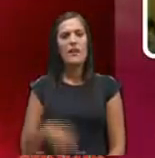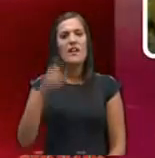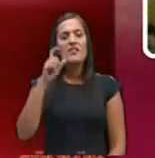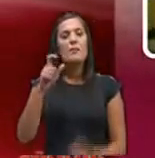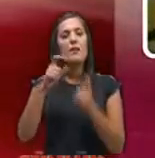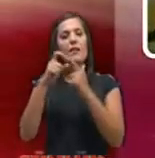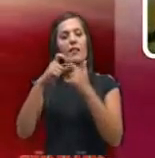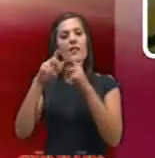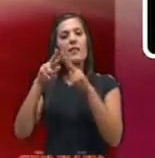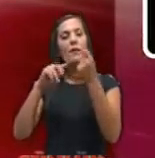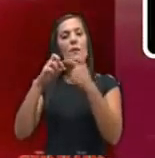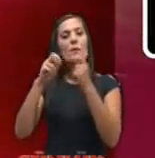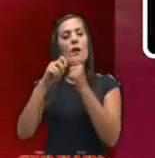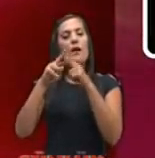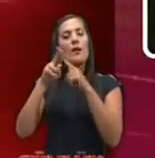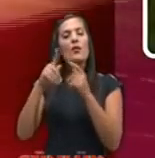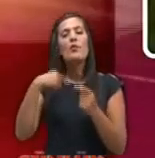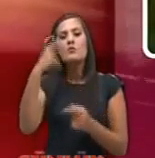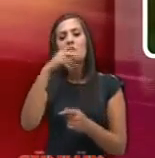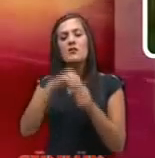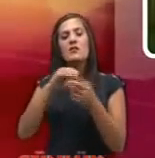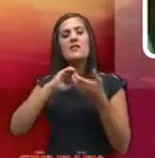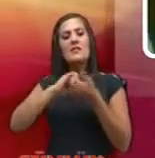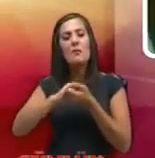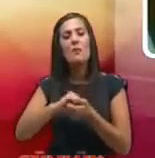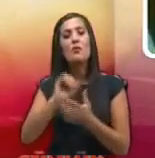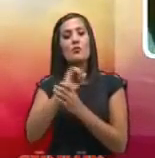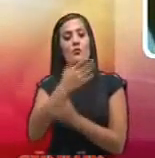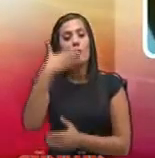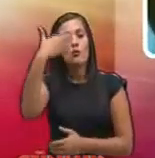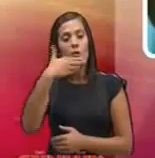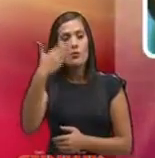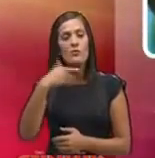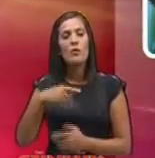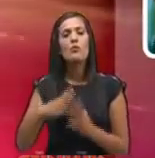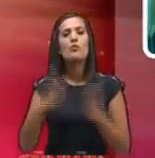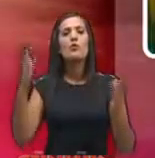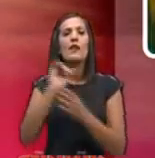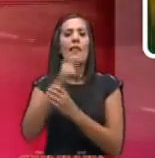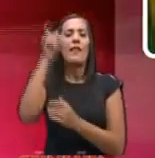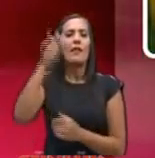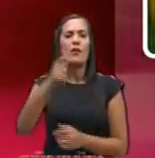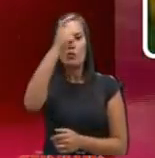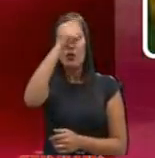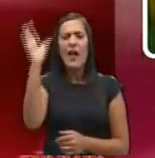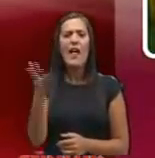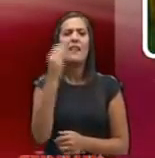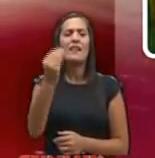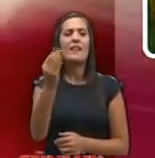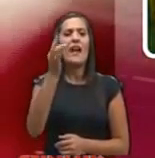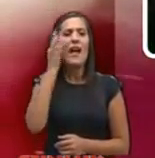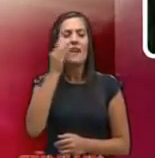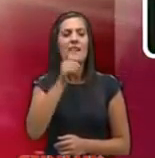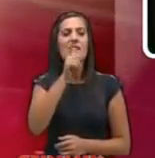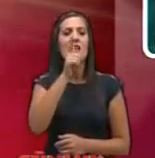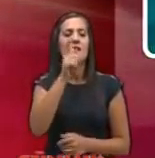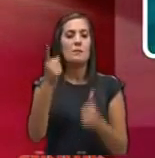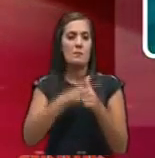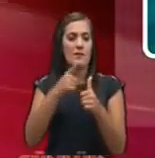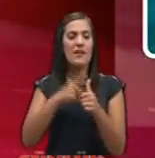Cemil Demirbakan, müziğindeki samimiyeti ve usta yorumculuğuyla öne çıkmış bir büyük yetenek. Türkiye'nin en iyi erkek seslerinden